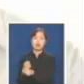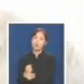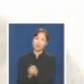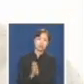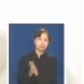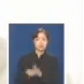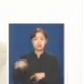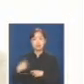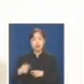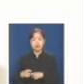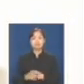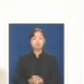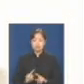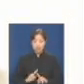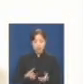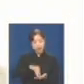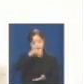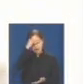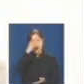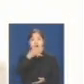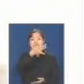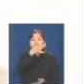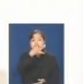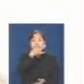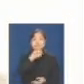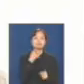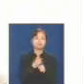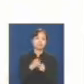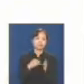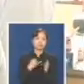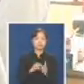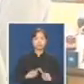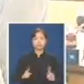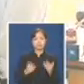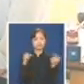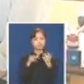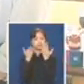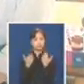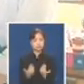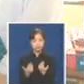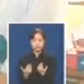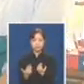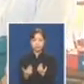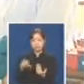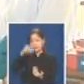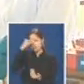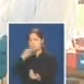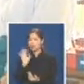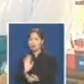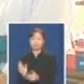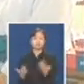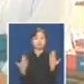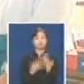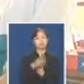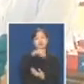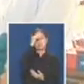ชีวะก็จะทำงานได้เลยแต่ว่าคนกลับมาเรียนสายสามัญเยอะท่านนายกเตรียมการไงเพราะเขาบอกตลาดแรงงานค่อนข้